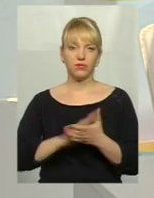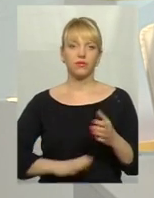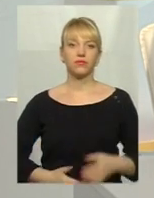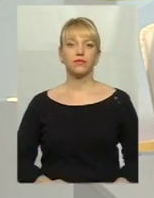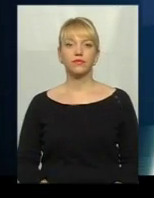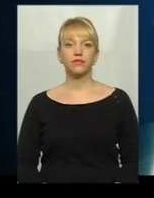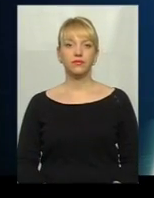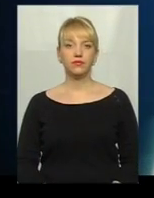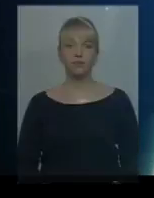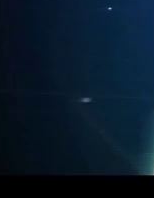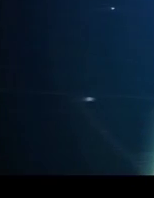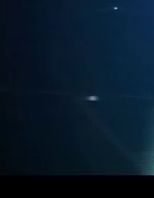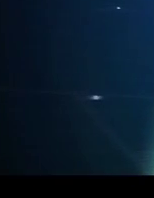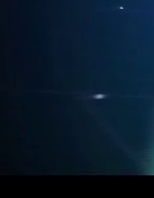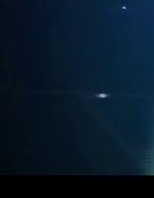продовжимо.